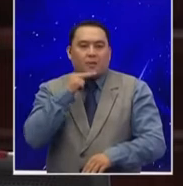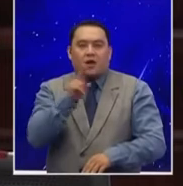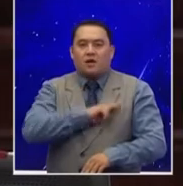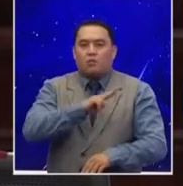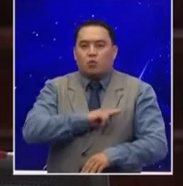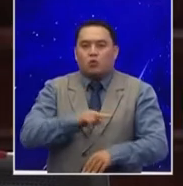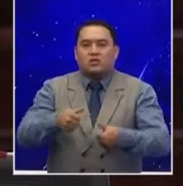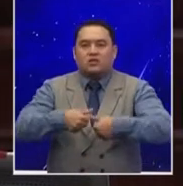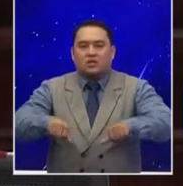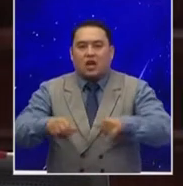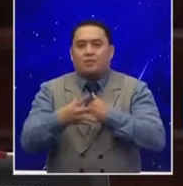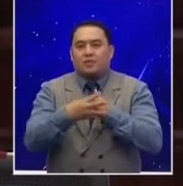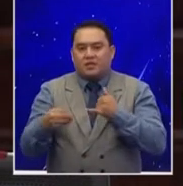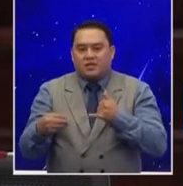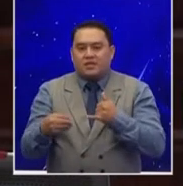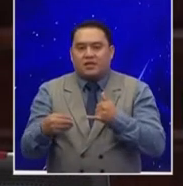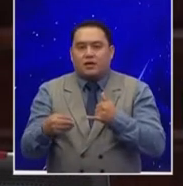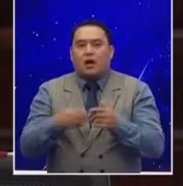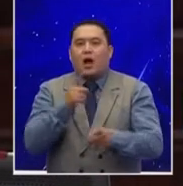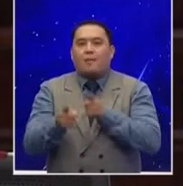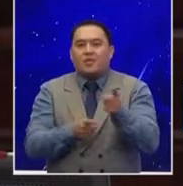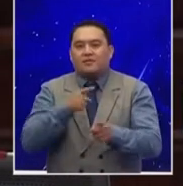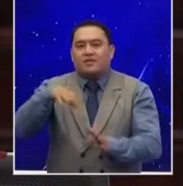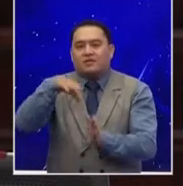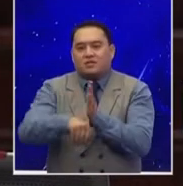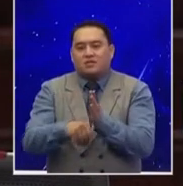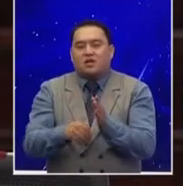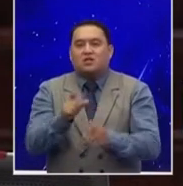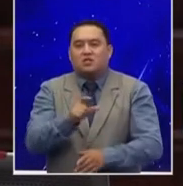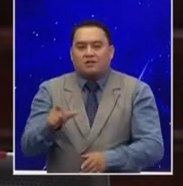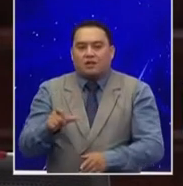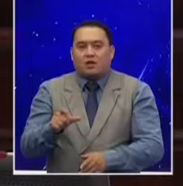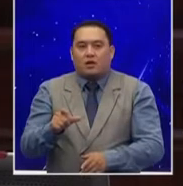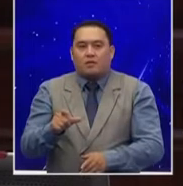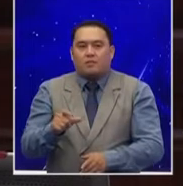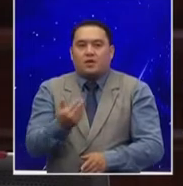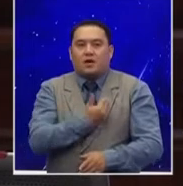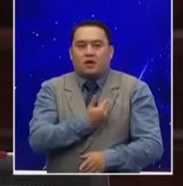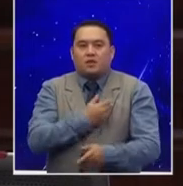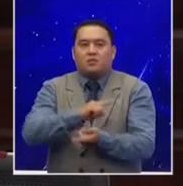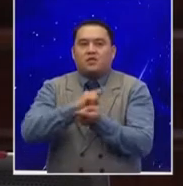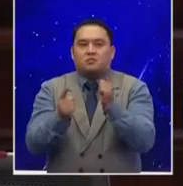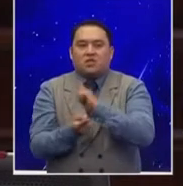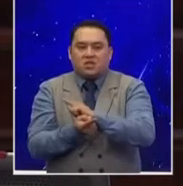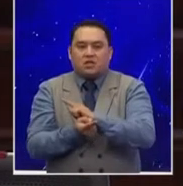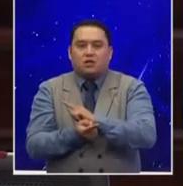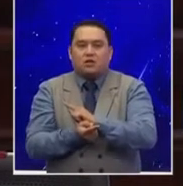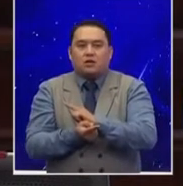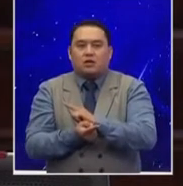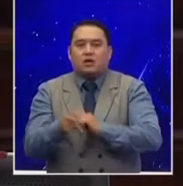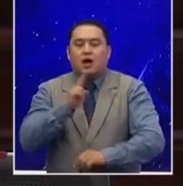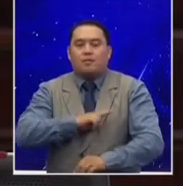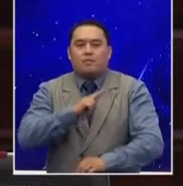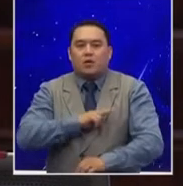земельной комиссии. Сейчас мы обновили состав. В принципе, подходы хотим изменить.